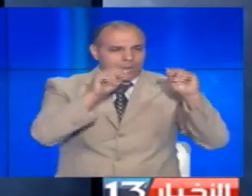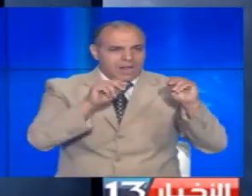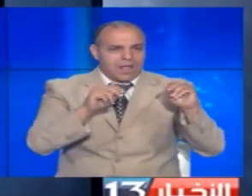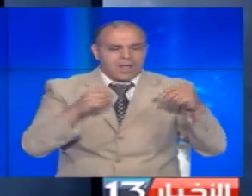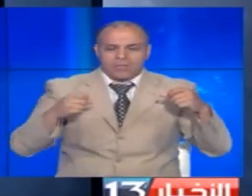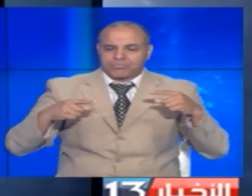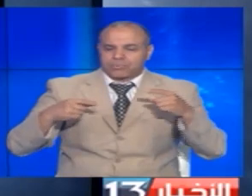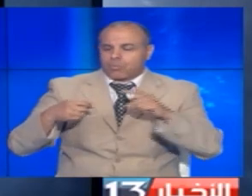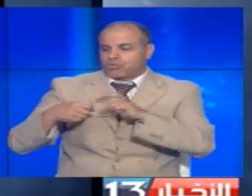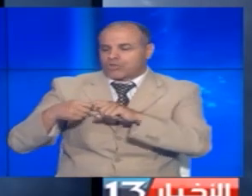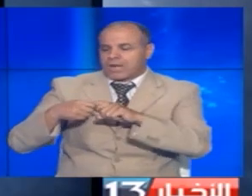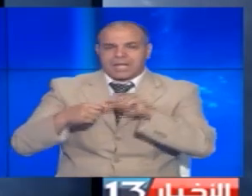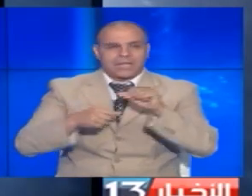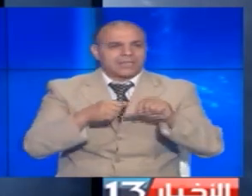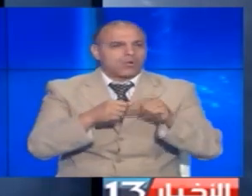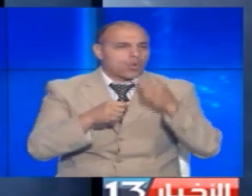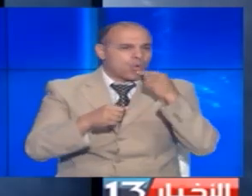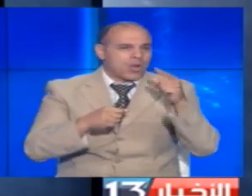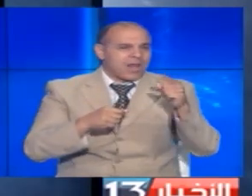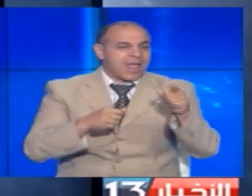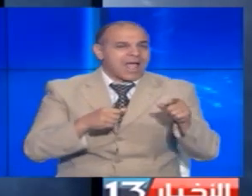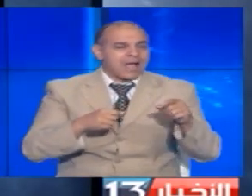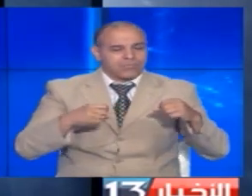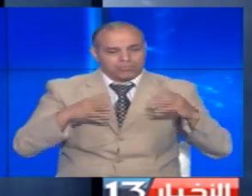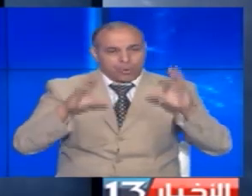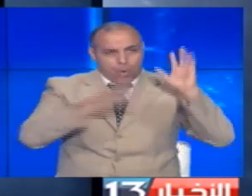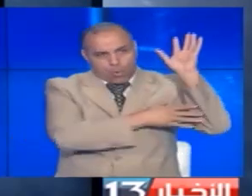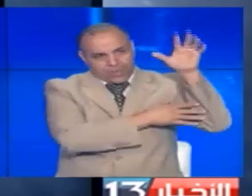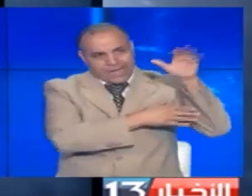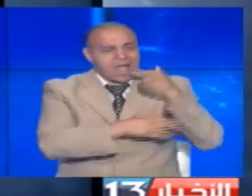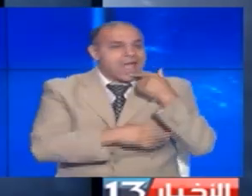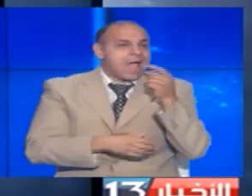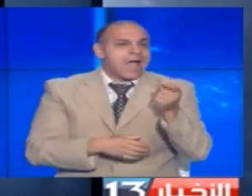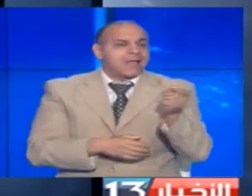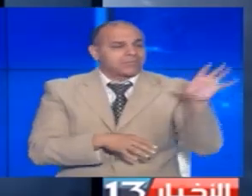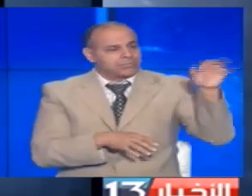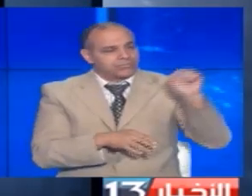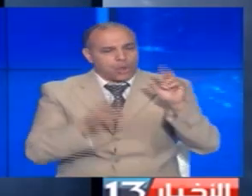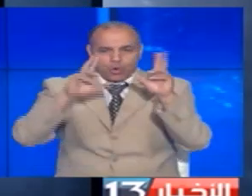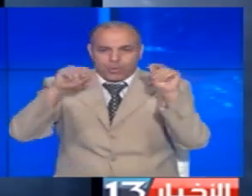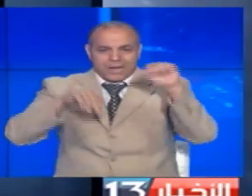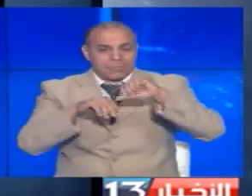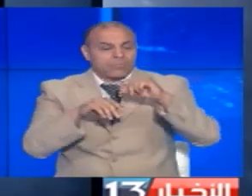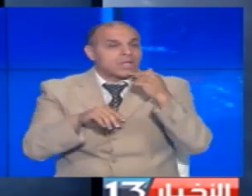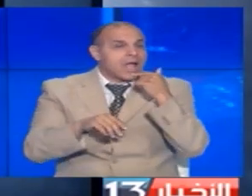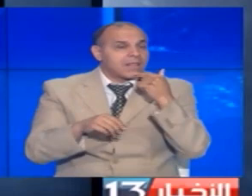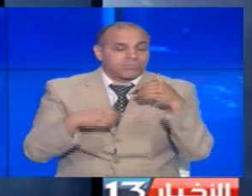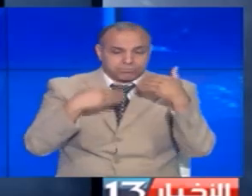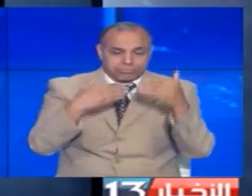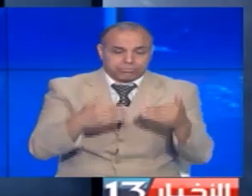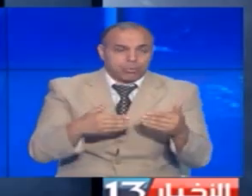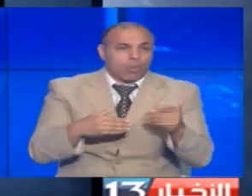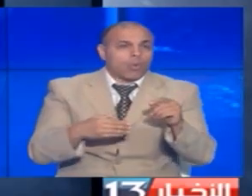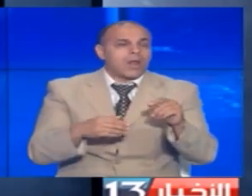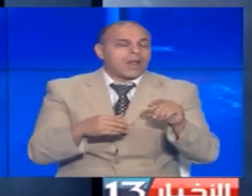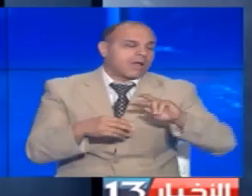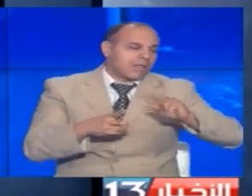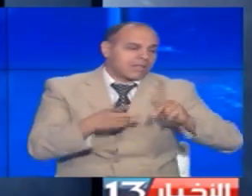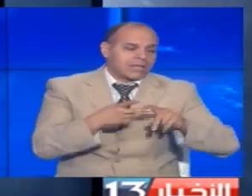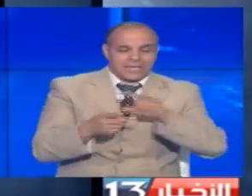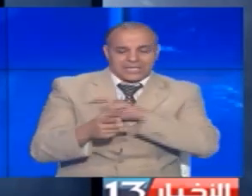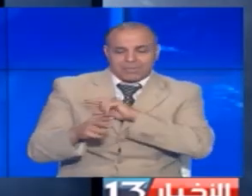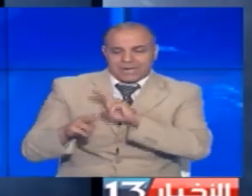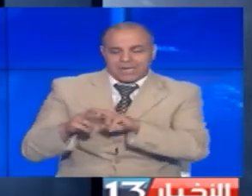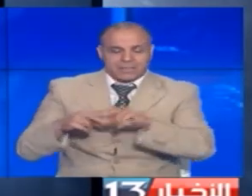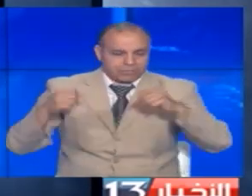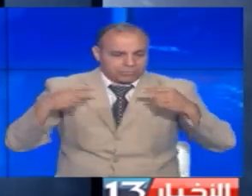مشاركته في دوره حسام الدين الحريري لكره السله التي تستضيفها لبنان في المقابل يسهل المواطنين وان الجمرات